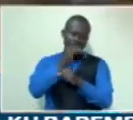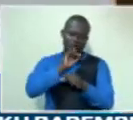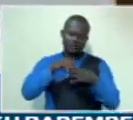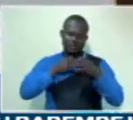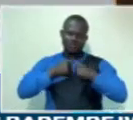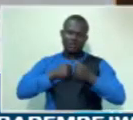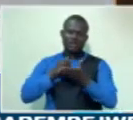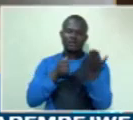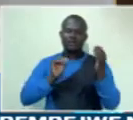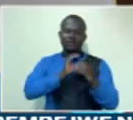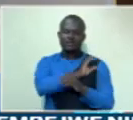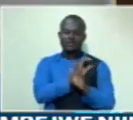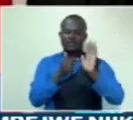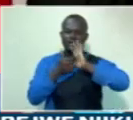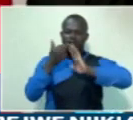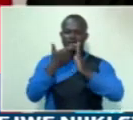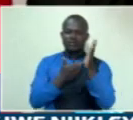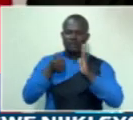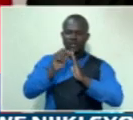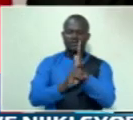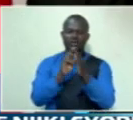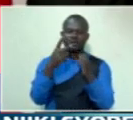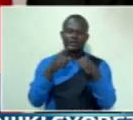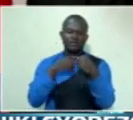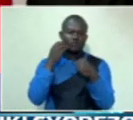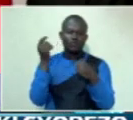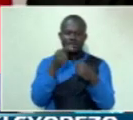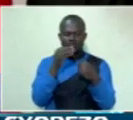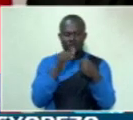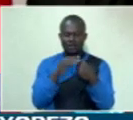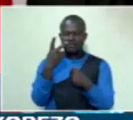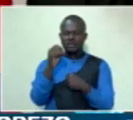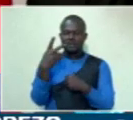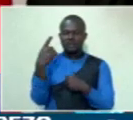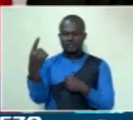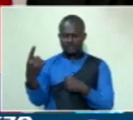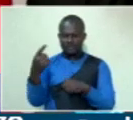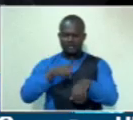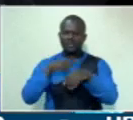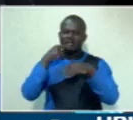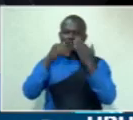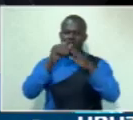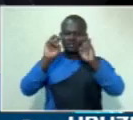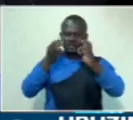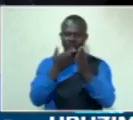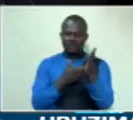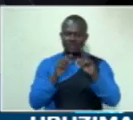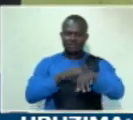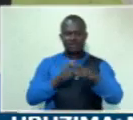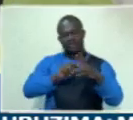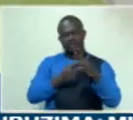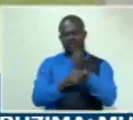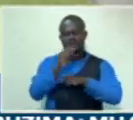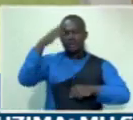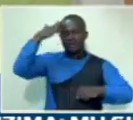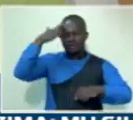Iyo komisiyo yashyize ahagaragara raporo yayo tariki 26 Werurwe 2021. Avuga kuri iyo raporo, ubwo hatangizwaga ibikorwa byo